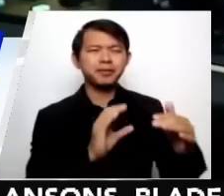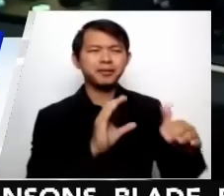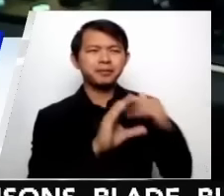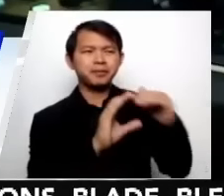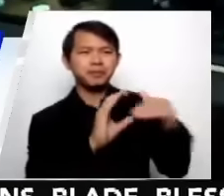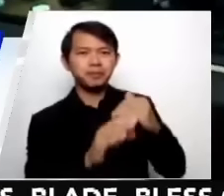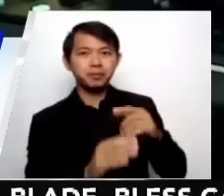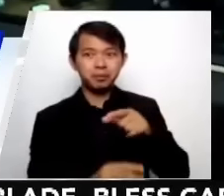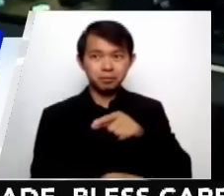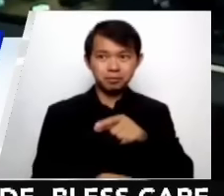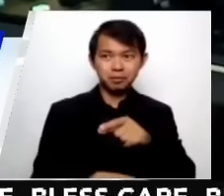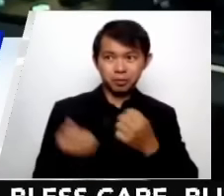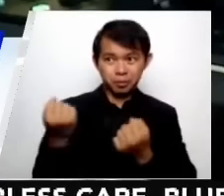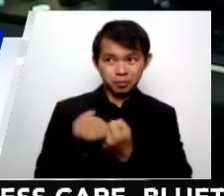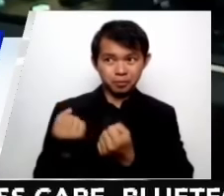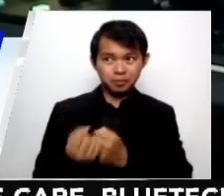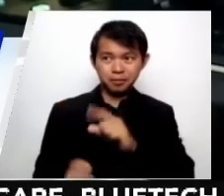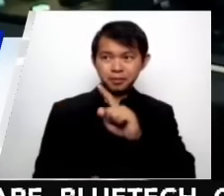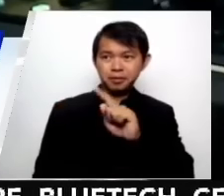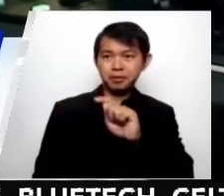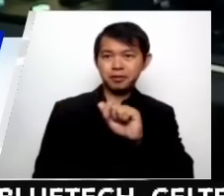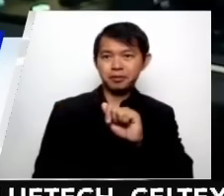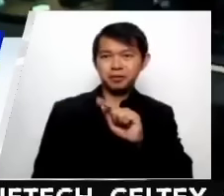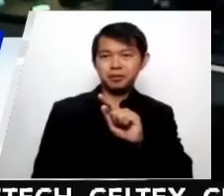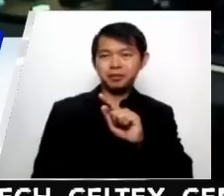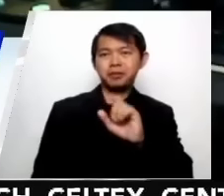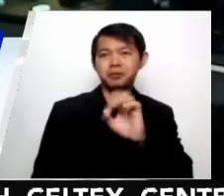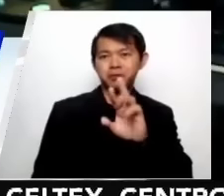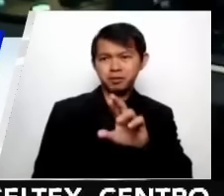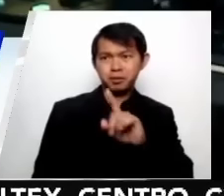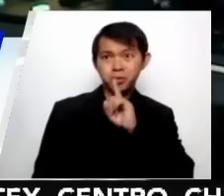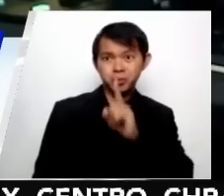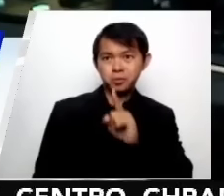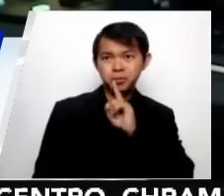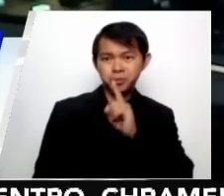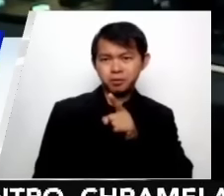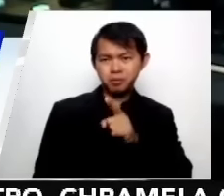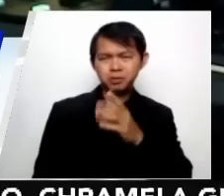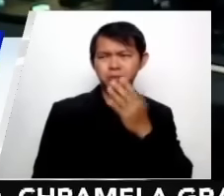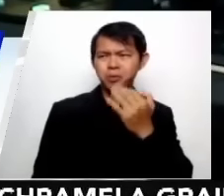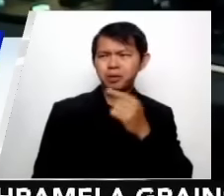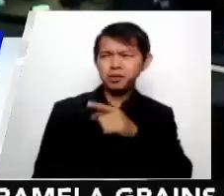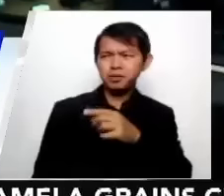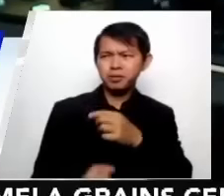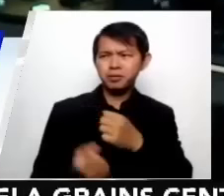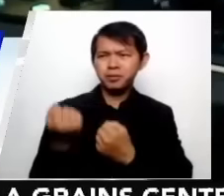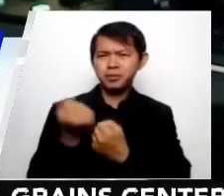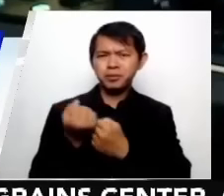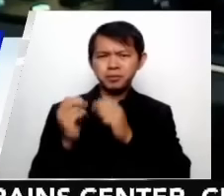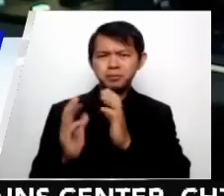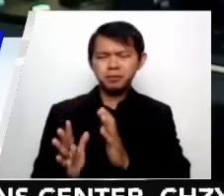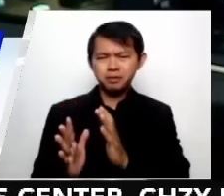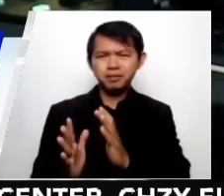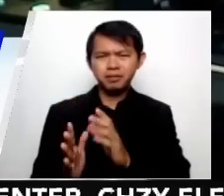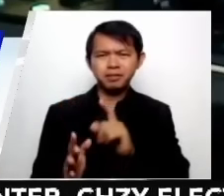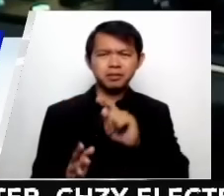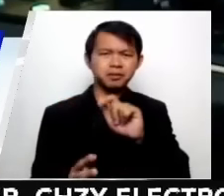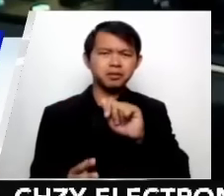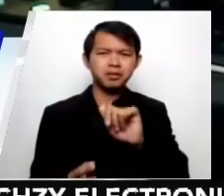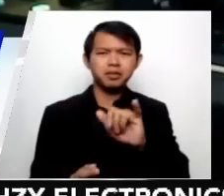Parang, uy, parang fan ka ba talaga? I mean, bakit ka fan ni Taylor Swift? Kasi siguro for them, parang